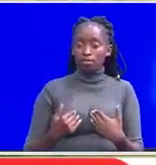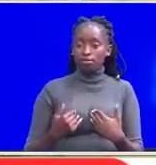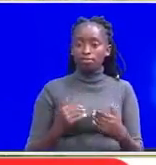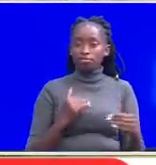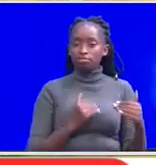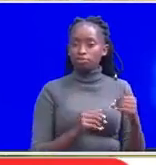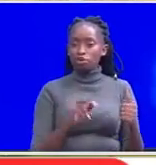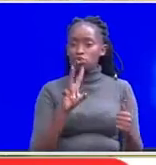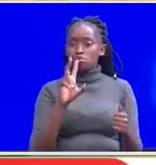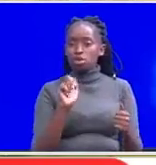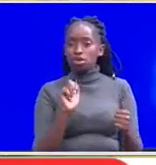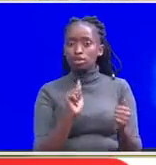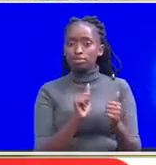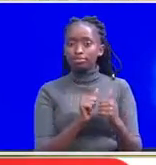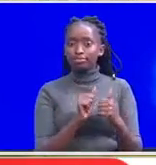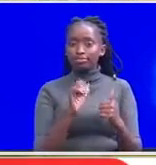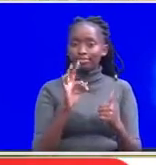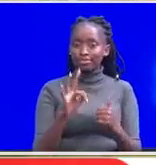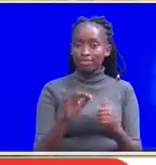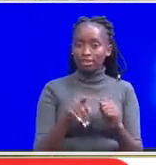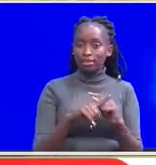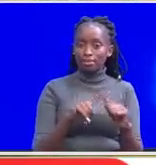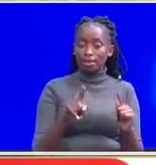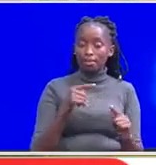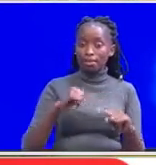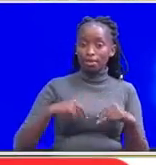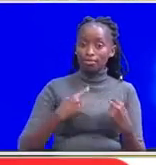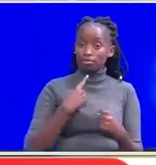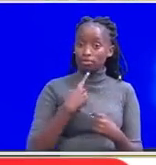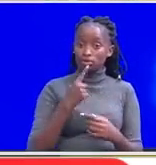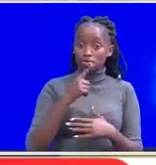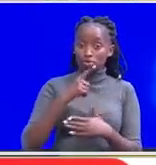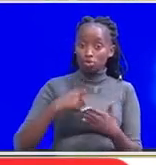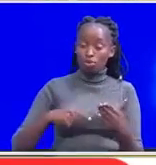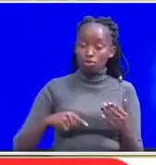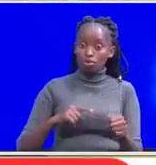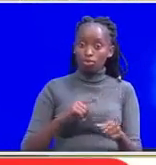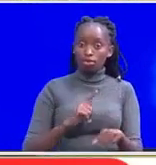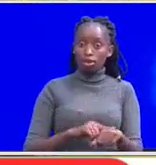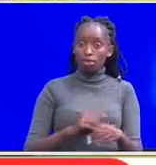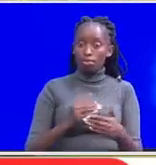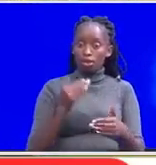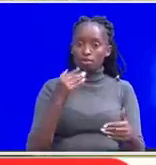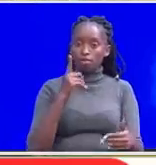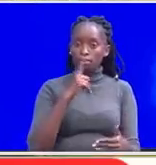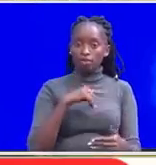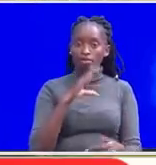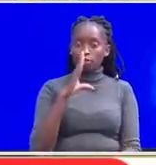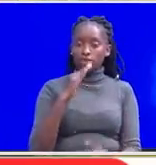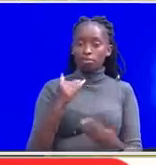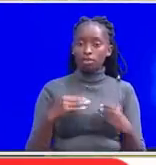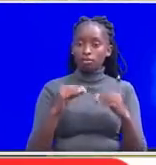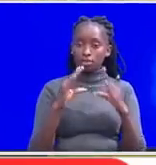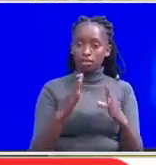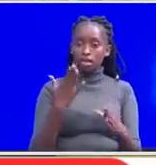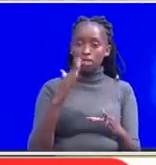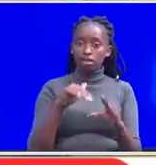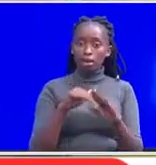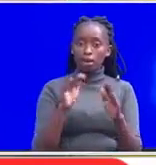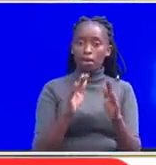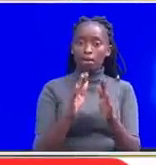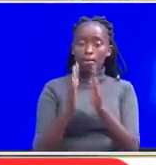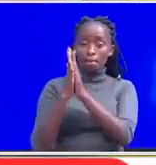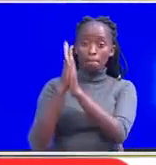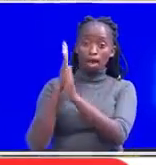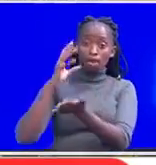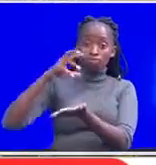there. But I'm telling you, wakati unaendelea kumaliza kuongea, they were teachers of kwako kwa bus station, they want to go there